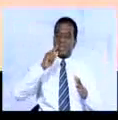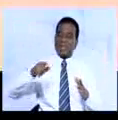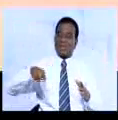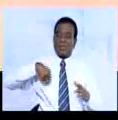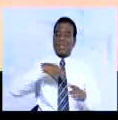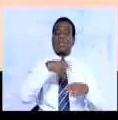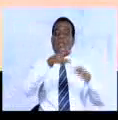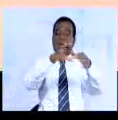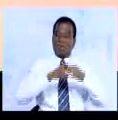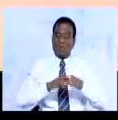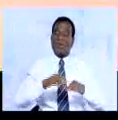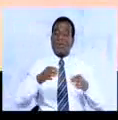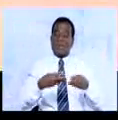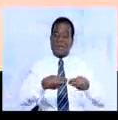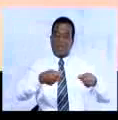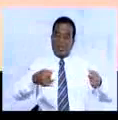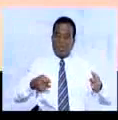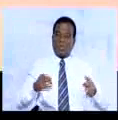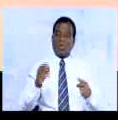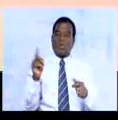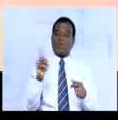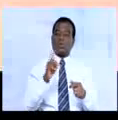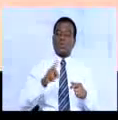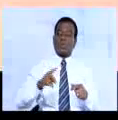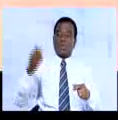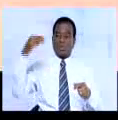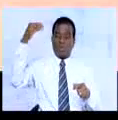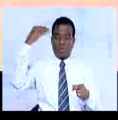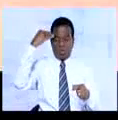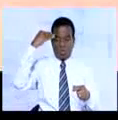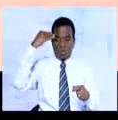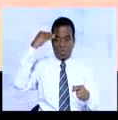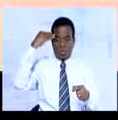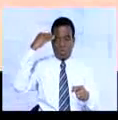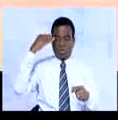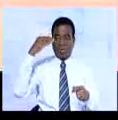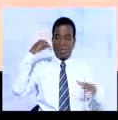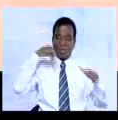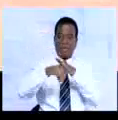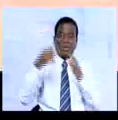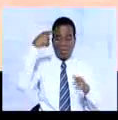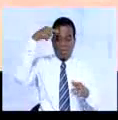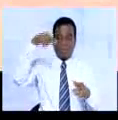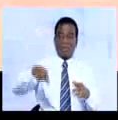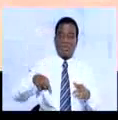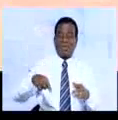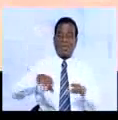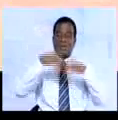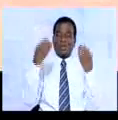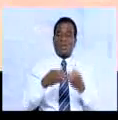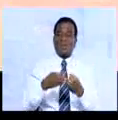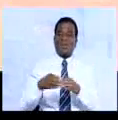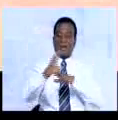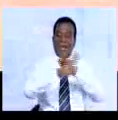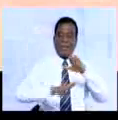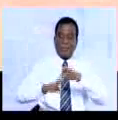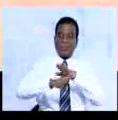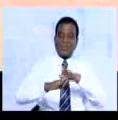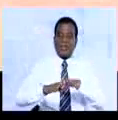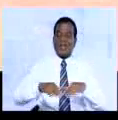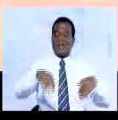des terres. Voyez, d'où le ministère de l'Intérieur, pour que la communauté de base, qui